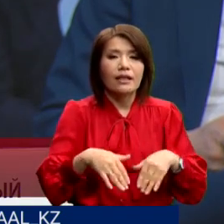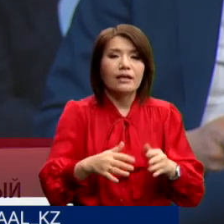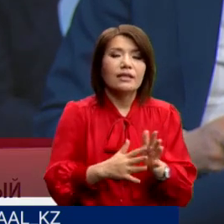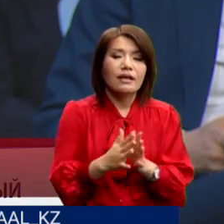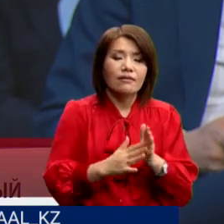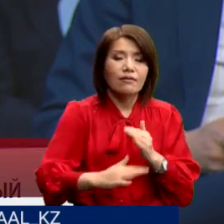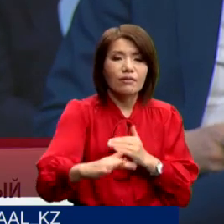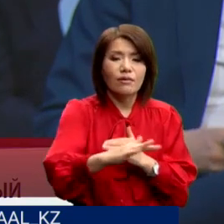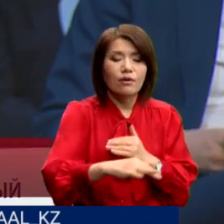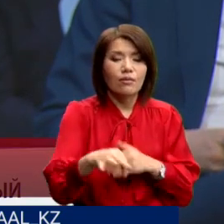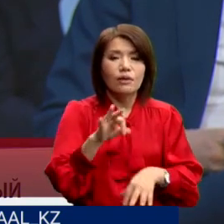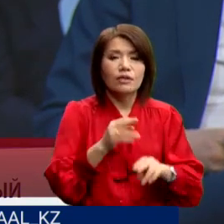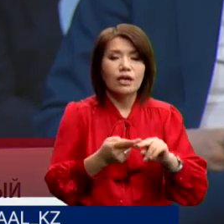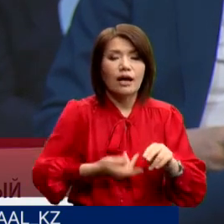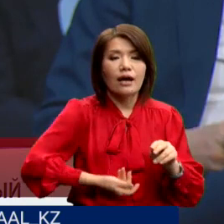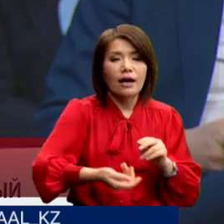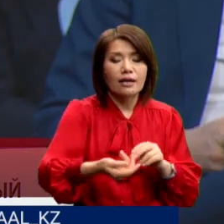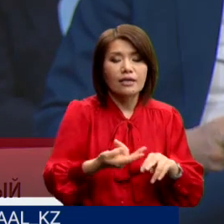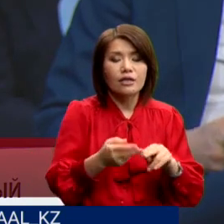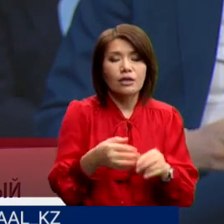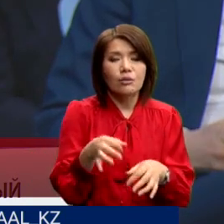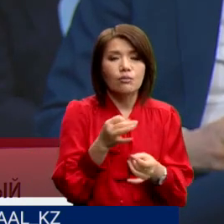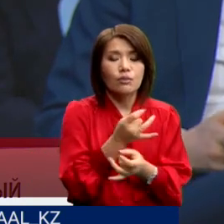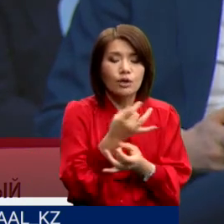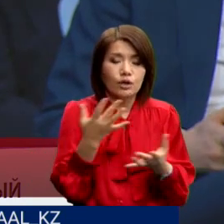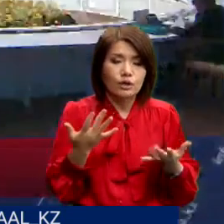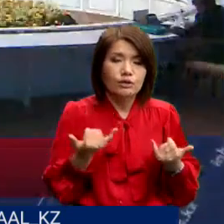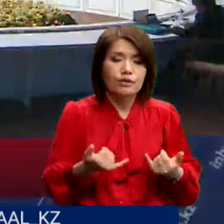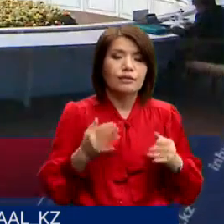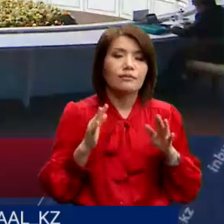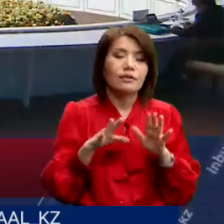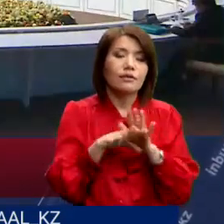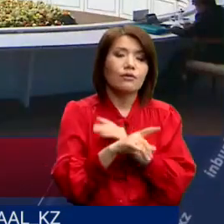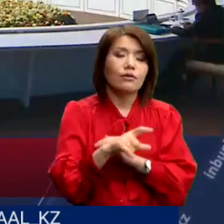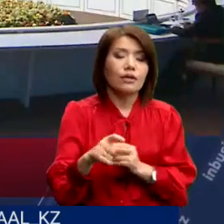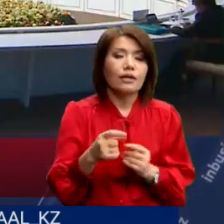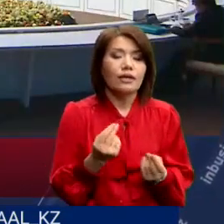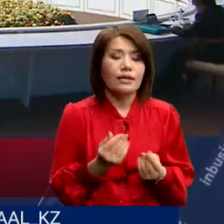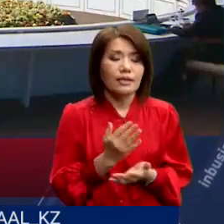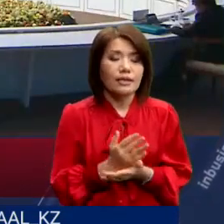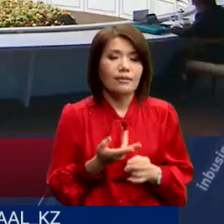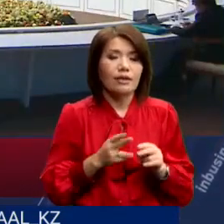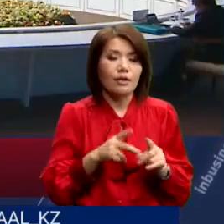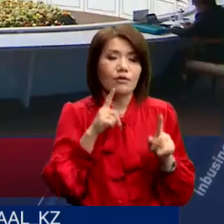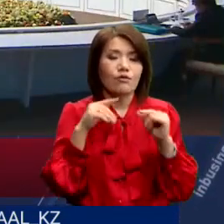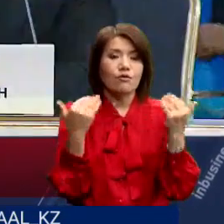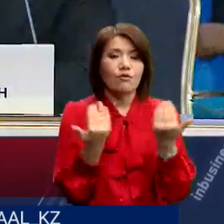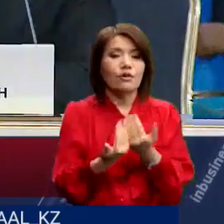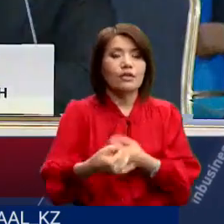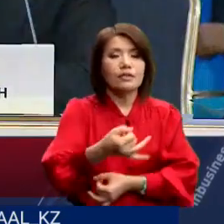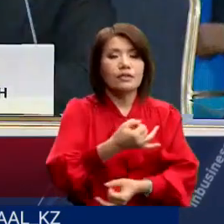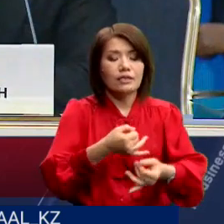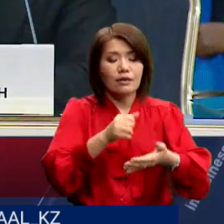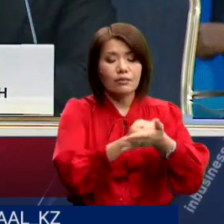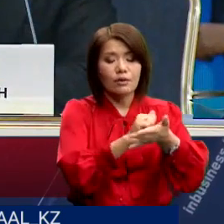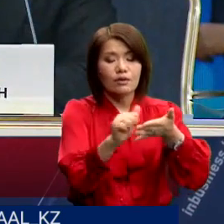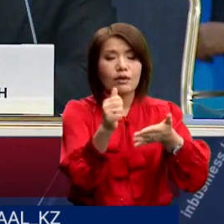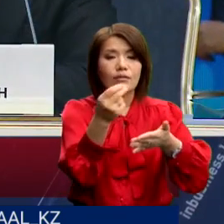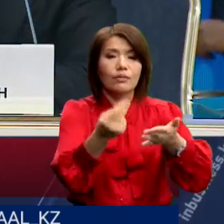всегда пользуются популярностью у наших болельщиков. По итогам встреч главы правительств подписали более